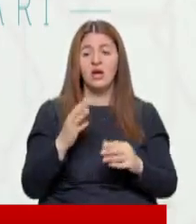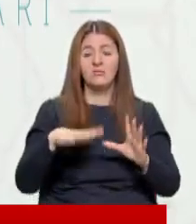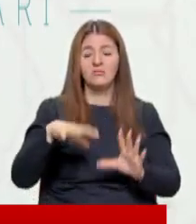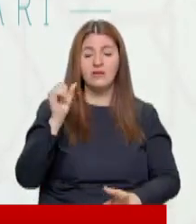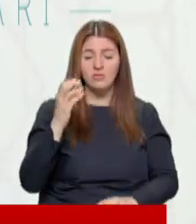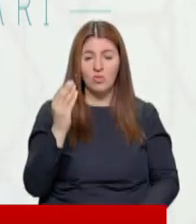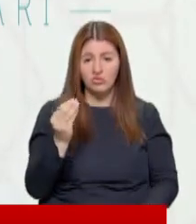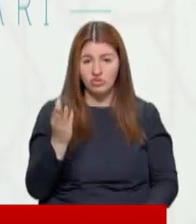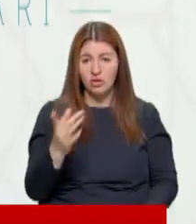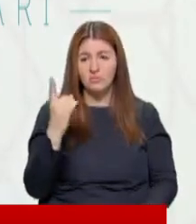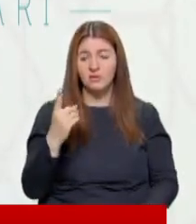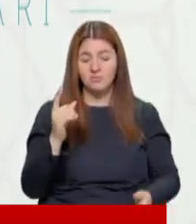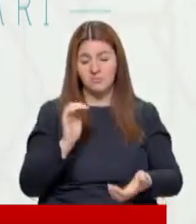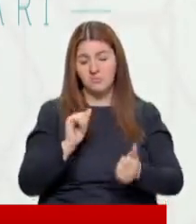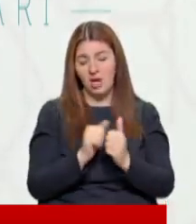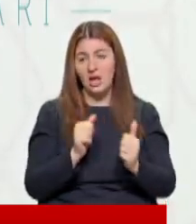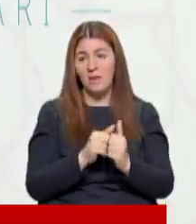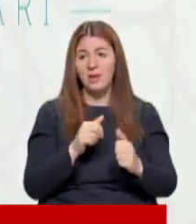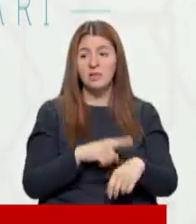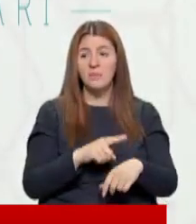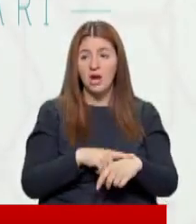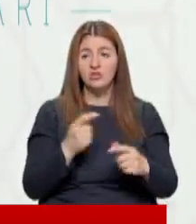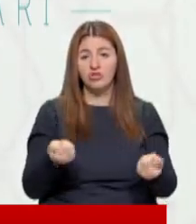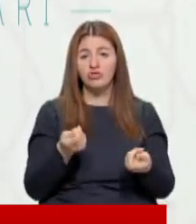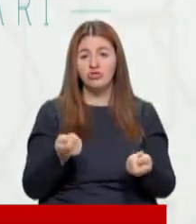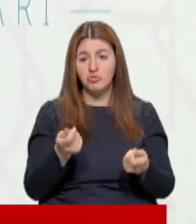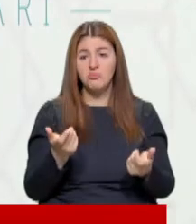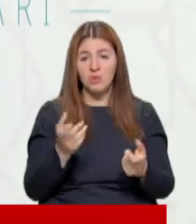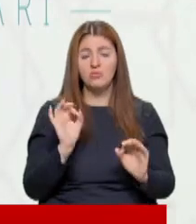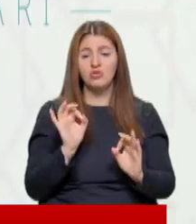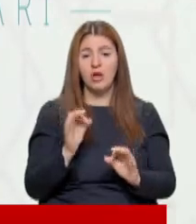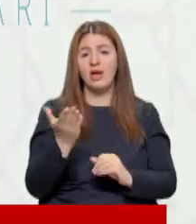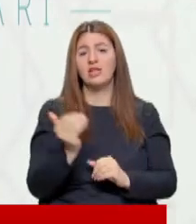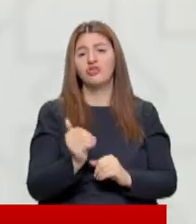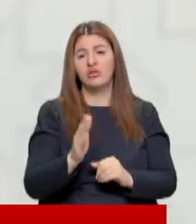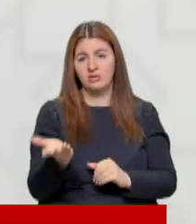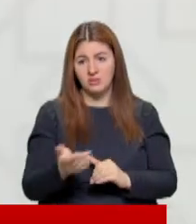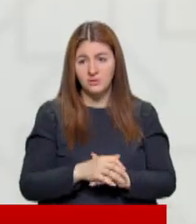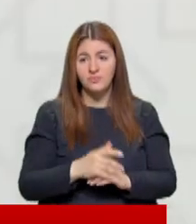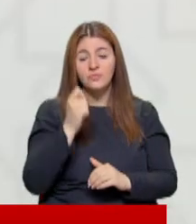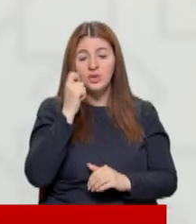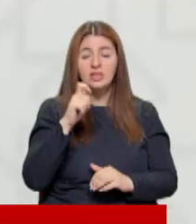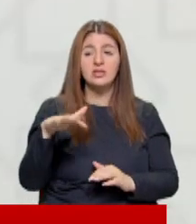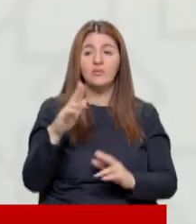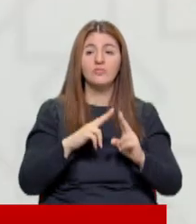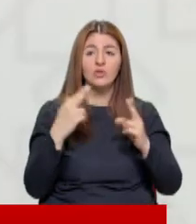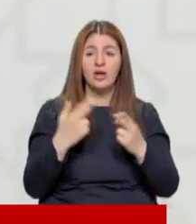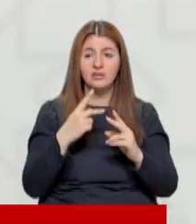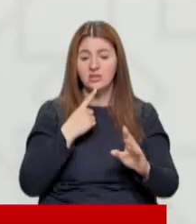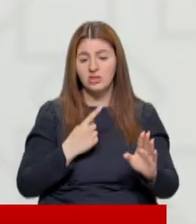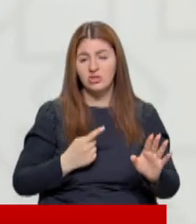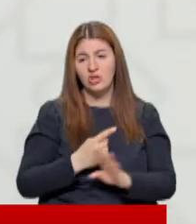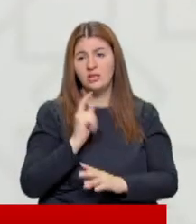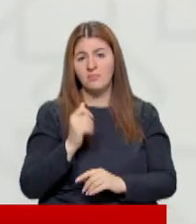hakim olacağı birlikte zamanı, birlikte çalışma zamanı mutlaka gelecektir. İslam dünyası şikayet